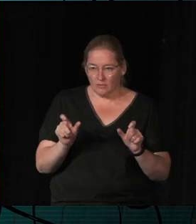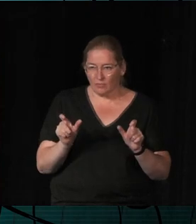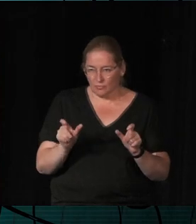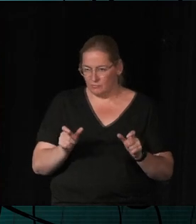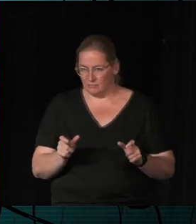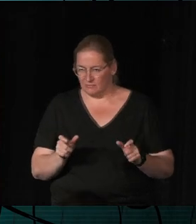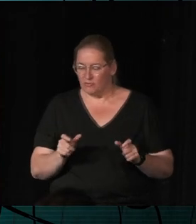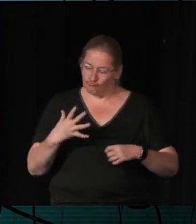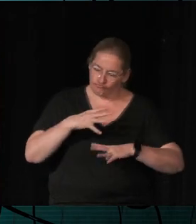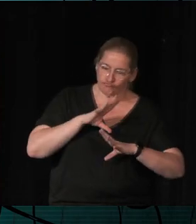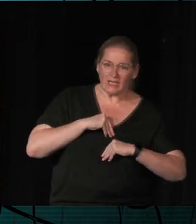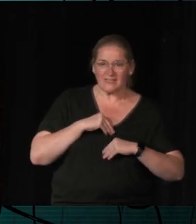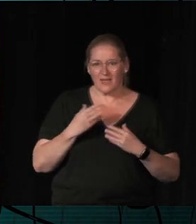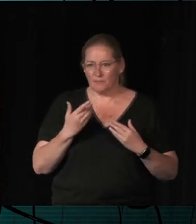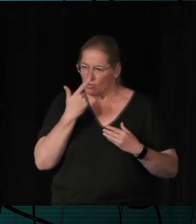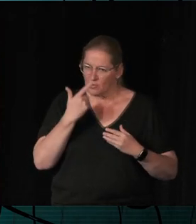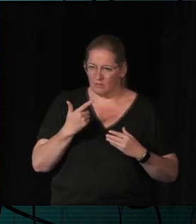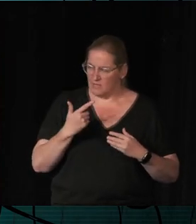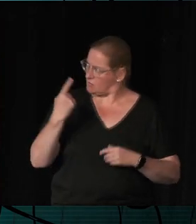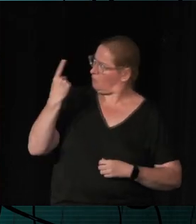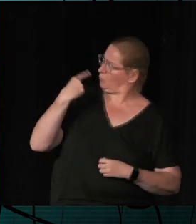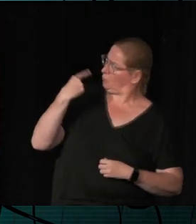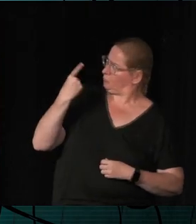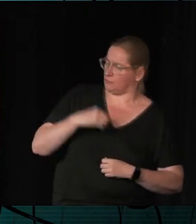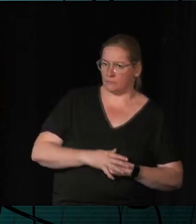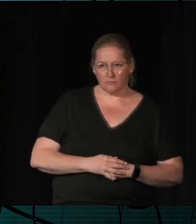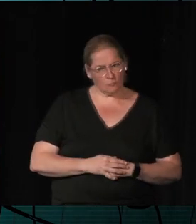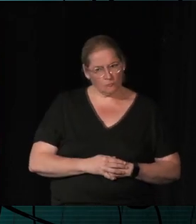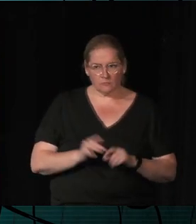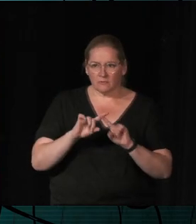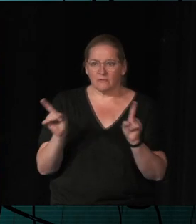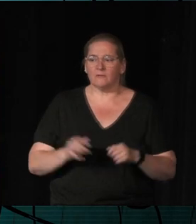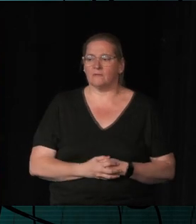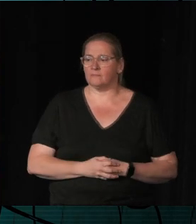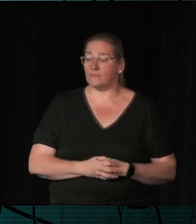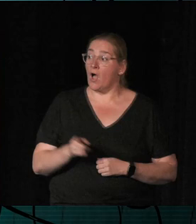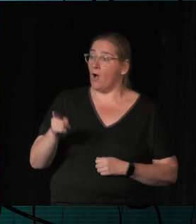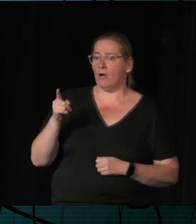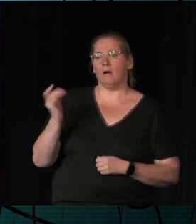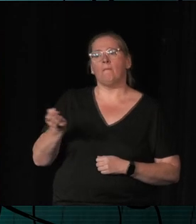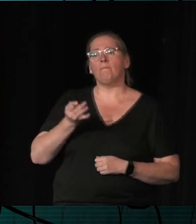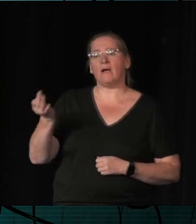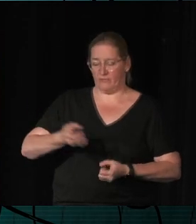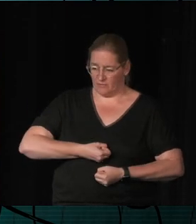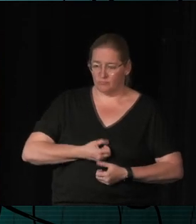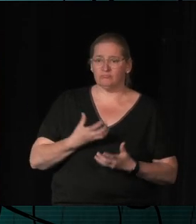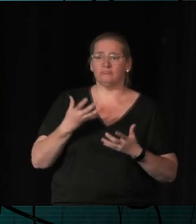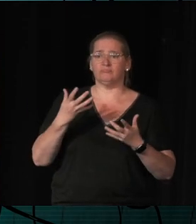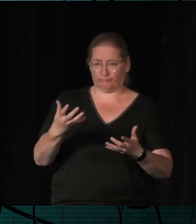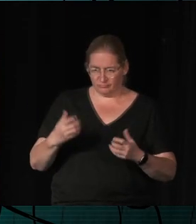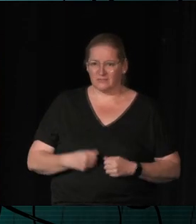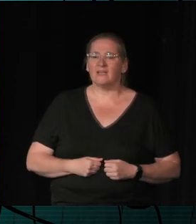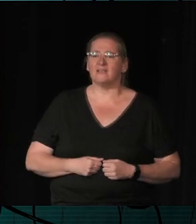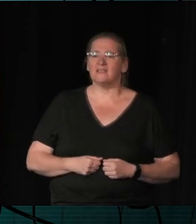je l'acceptais, quoi. J'avais pas l'impression d'être dans un jeu dirigiste, justement. C'est trop cool que tu aies parlé de Roméo et Juliette, parce qu'en